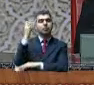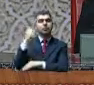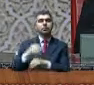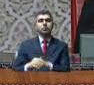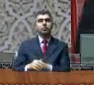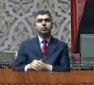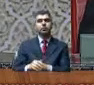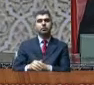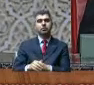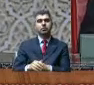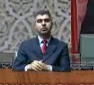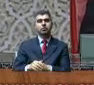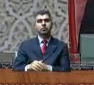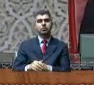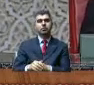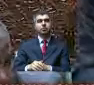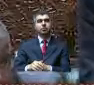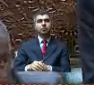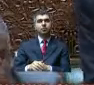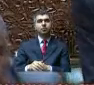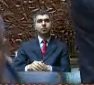مستشار.